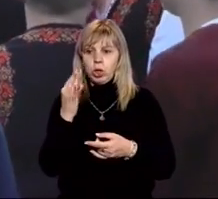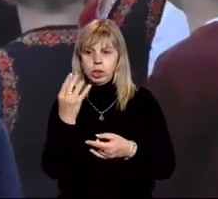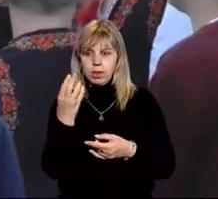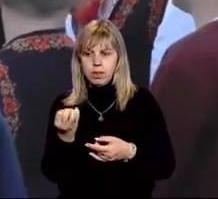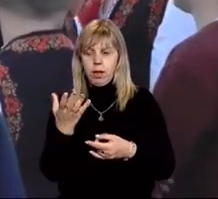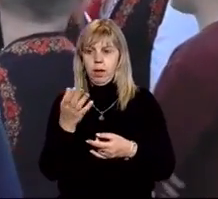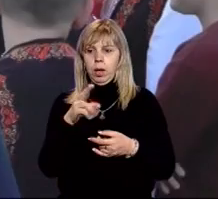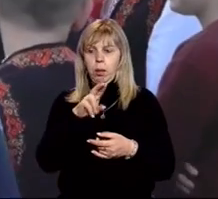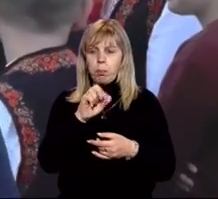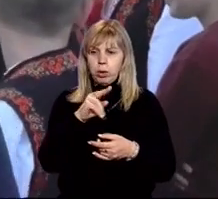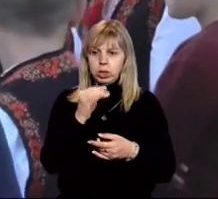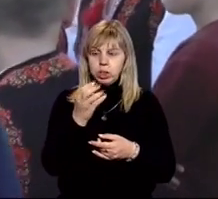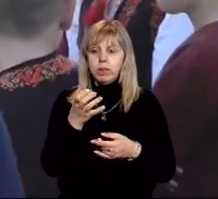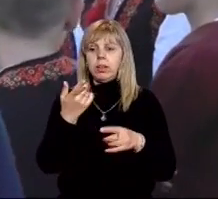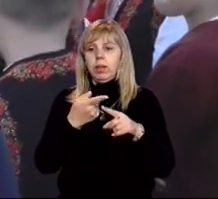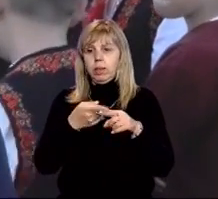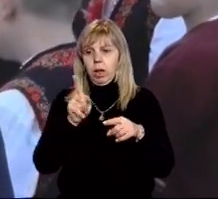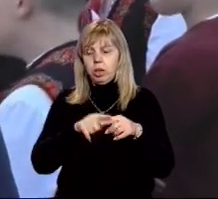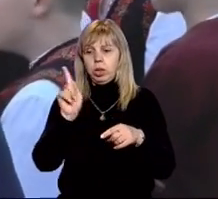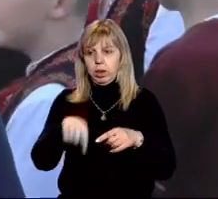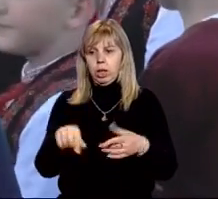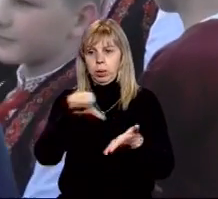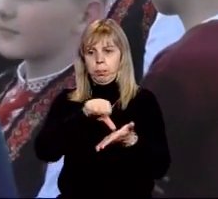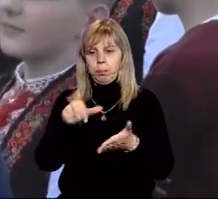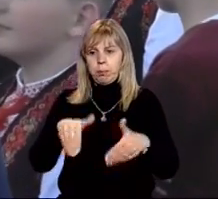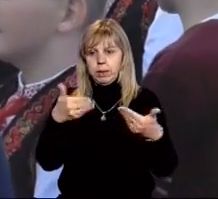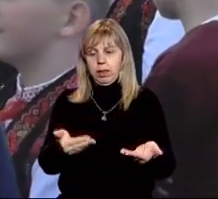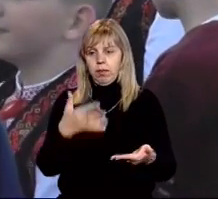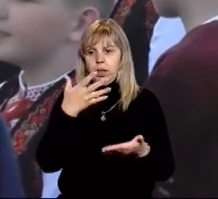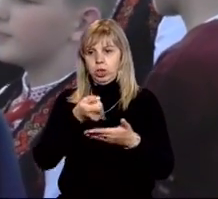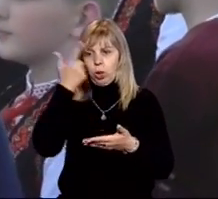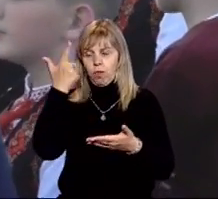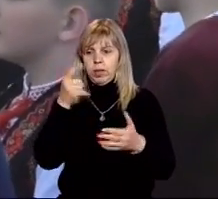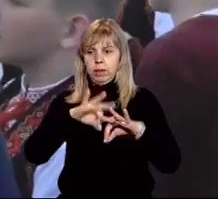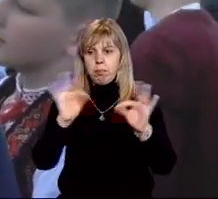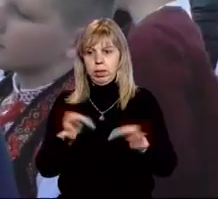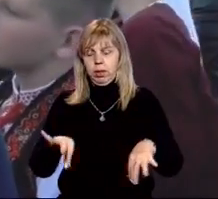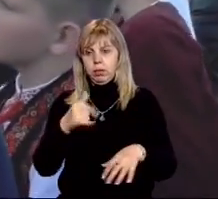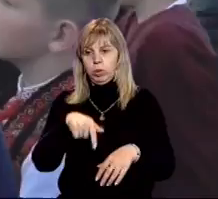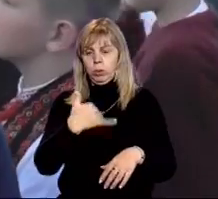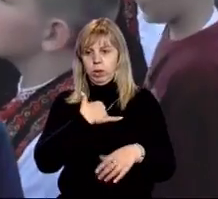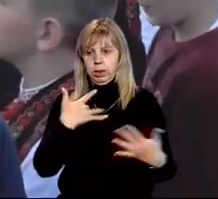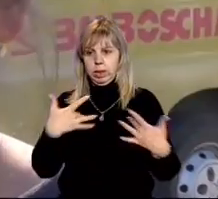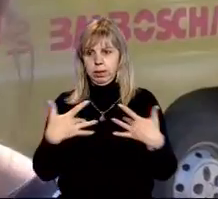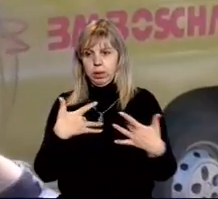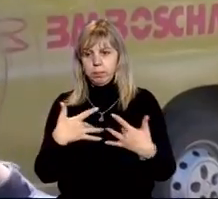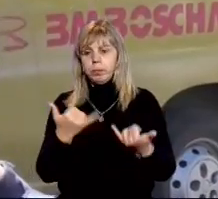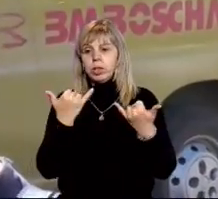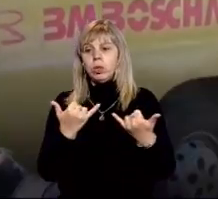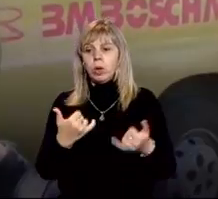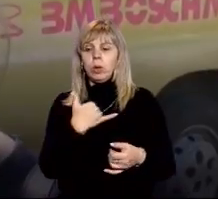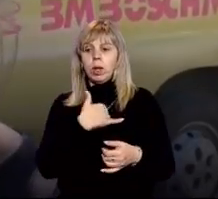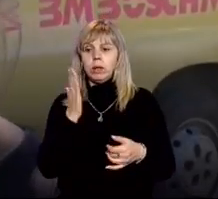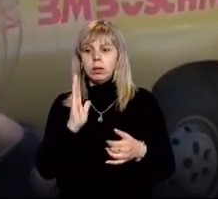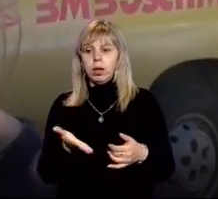із Поздішов'єць, так що вони теж представлять словацьке мистецтво тут у нас на сцені. Сьогодні в нас